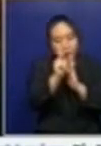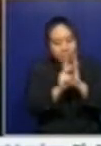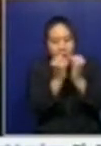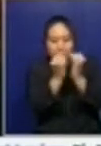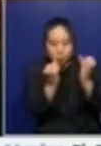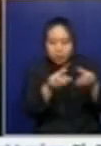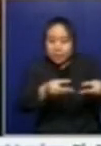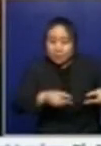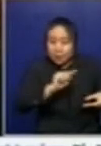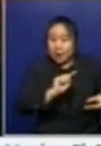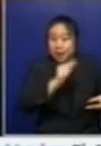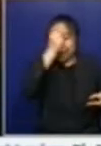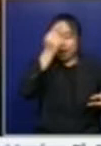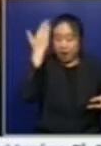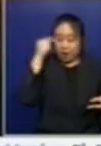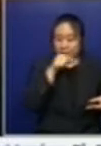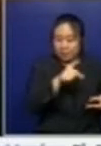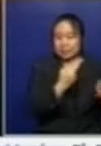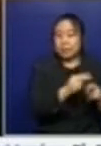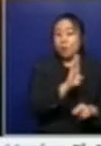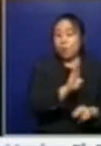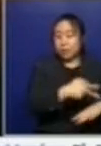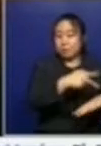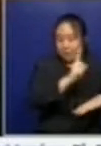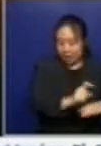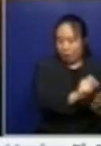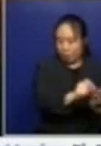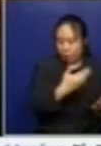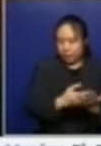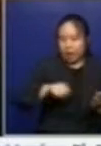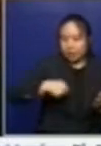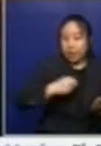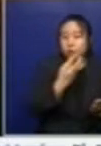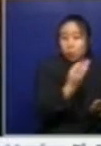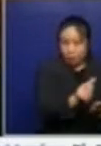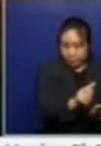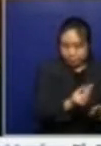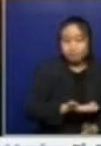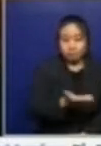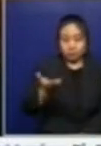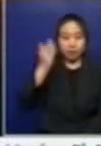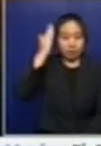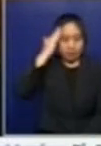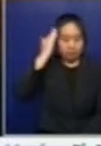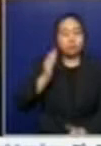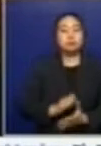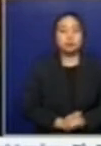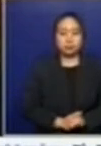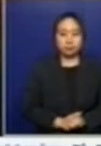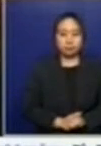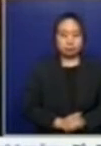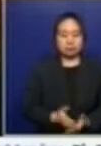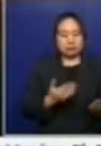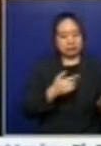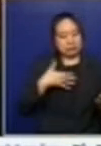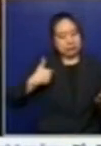บับแรกที่ดร.บวรศักดิ์เป็นประธานนะไปเท่าใดนะครับทุกคนคงทราบดีนะฮะไม่พอ